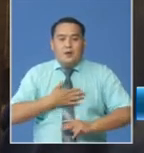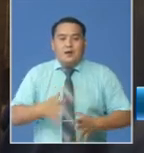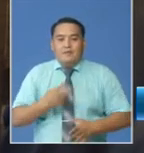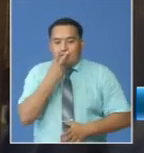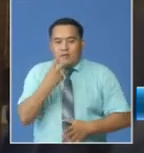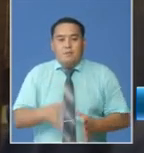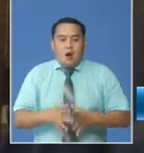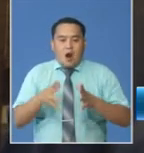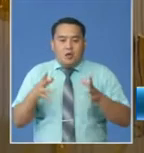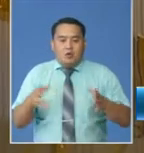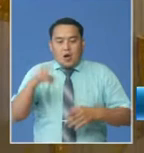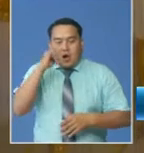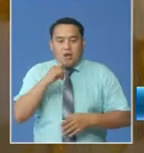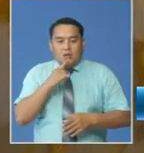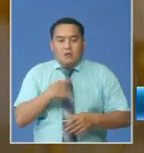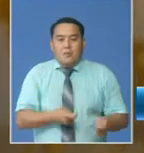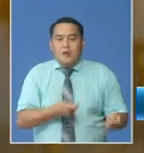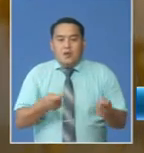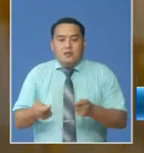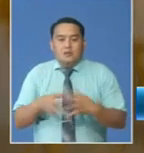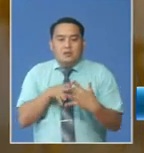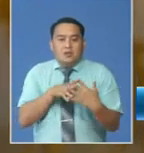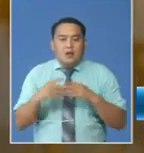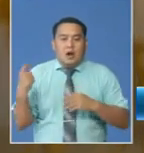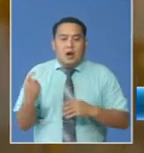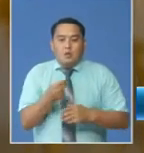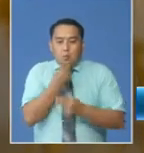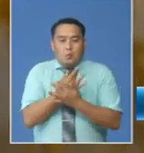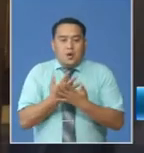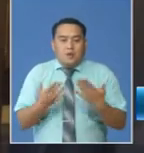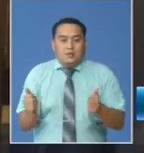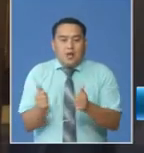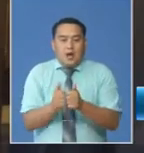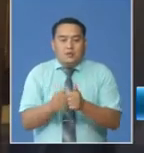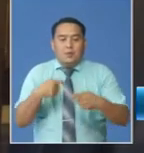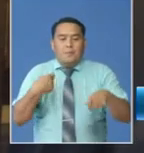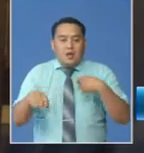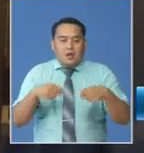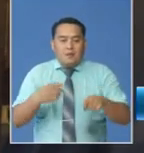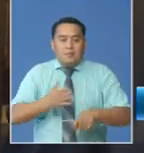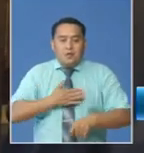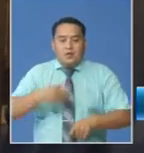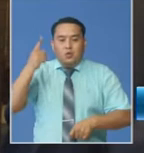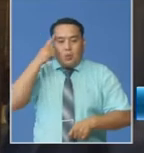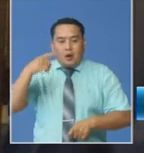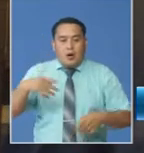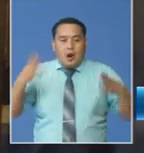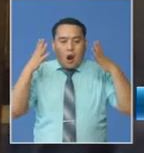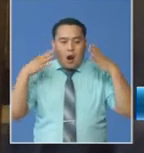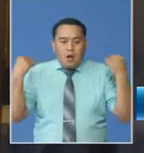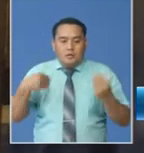большой потенциал Казахстана стать поставщиком сельскохозяйственной продукции на все соседние рынки. Поэтому мы считаем, голландские